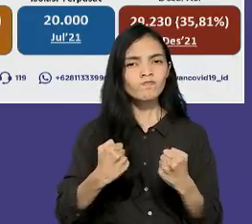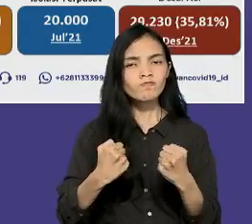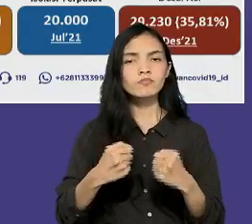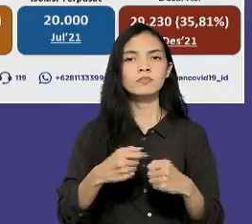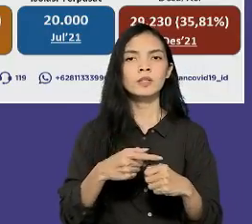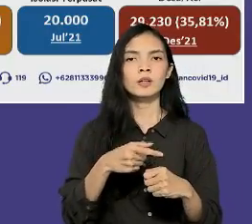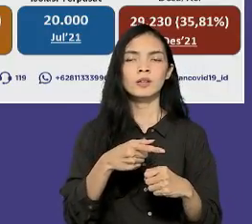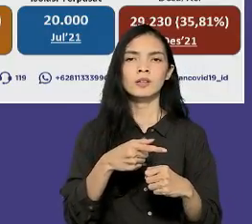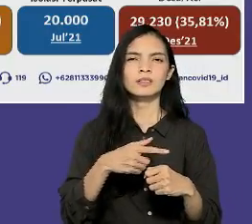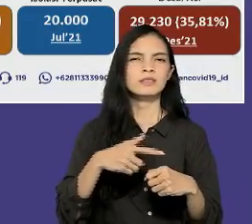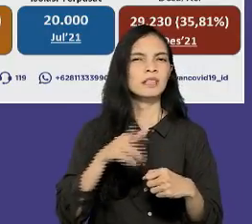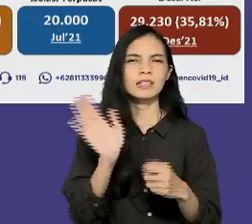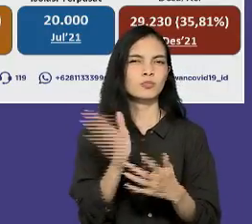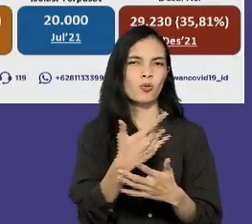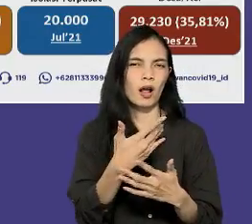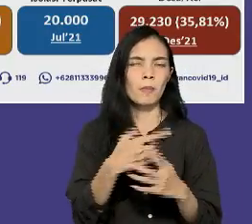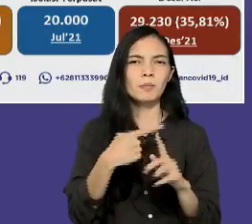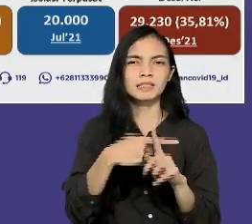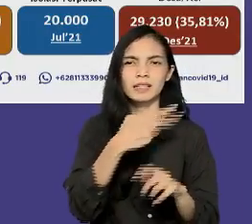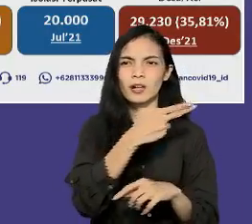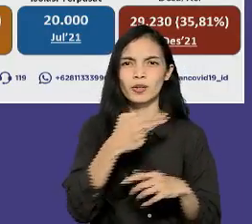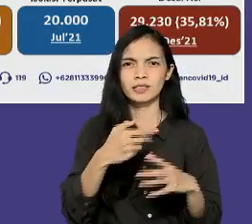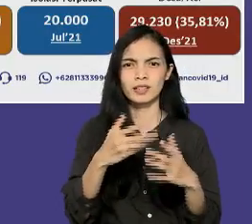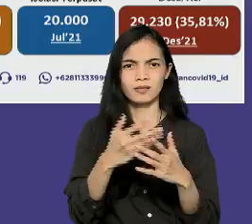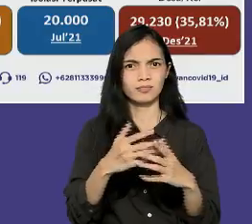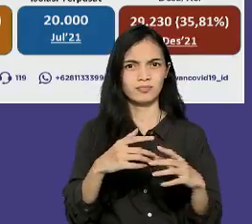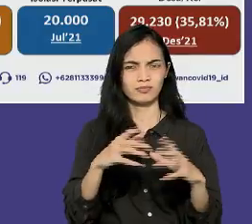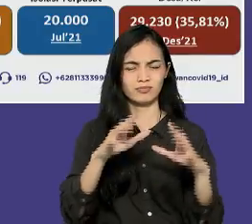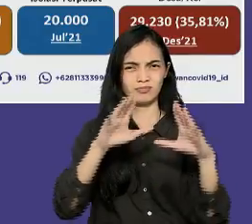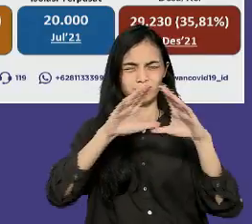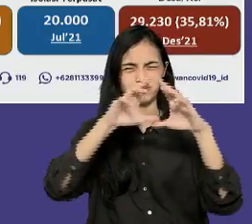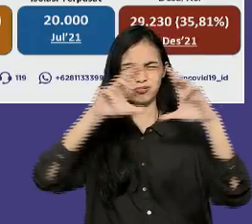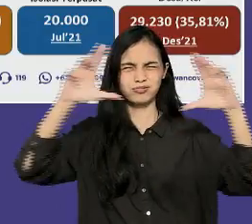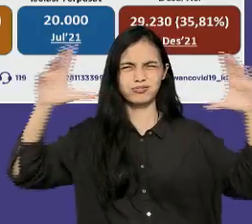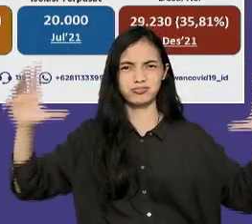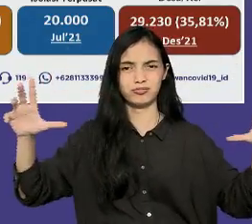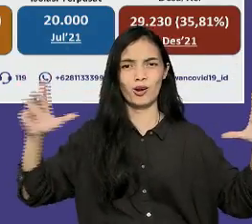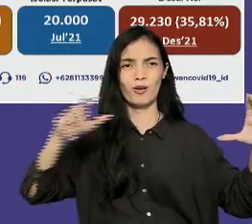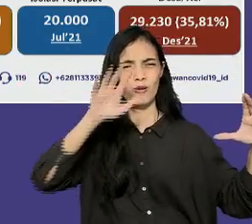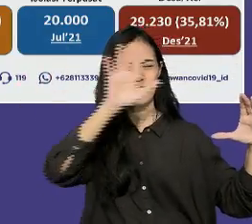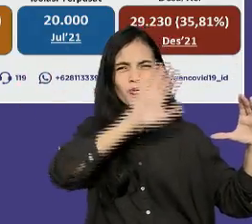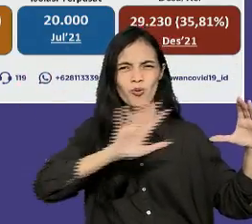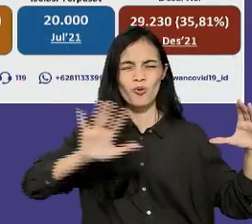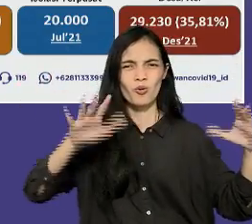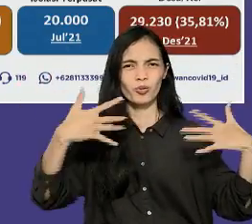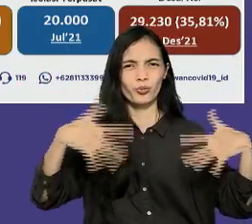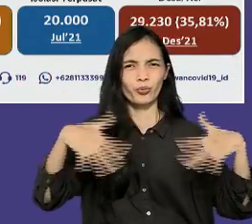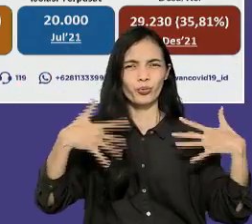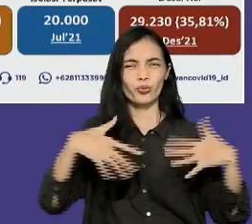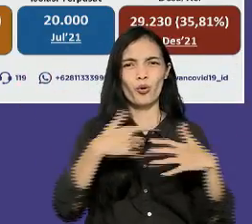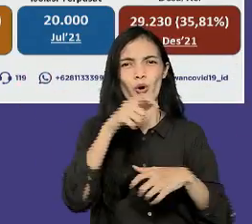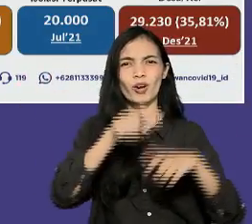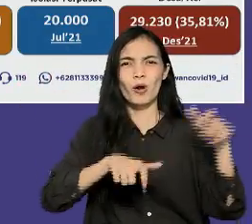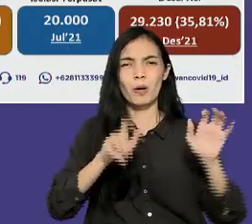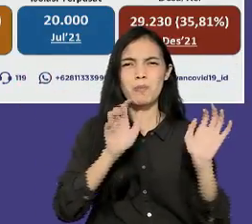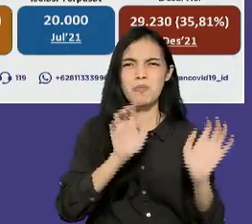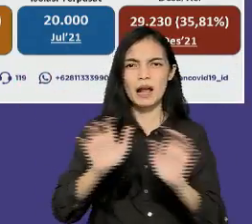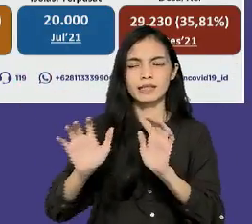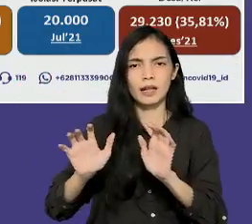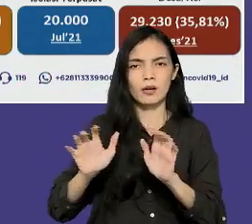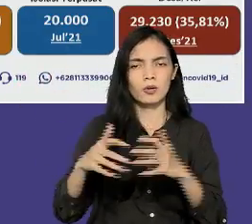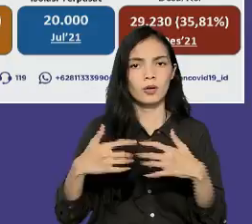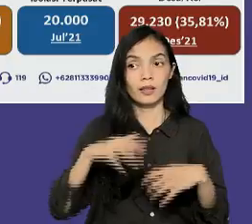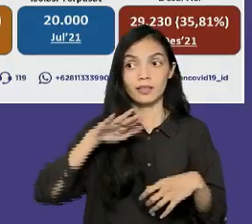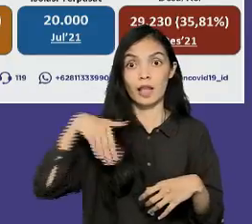yang merupakan negara luas dengan jumlah penduduk yang tidak sedikit. Upaya-upaya yang telah dilakukan sepanjang tahun